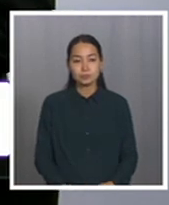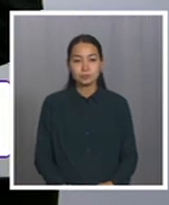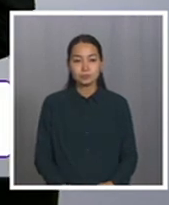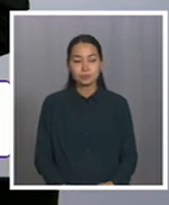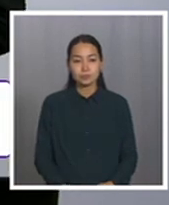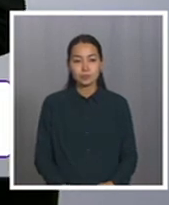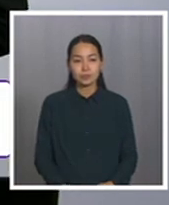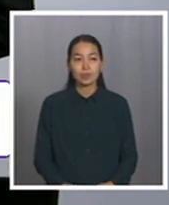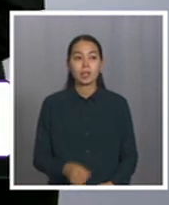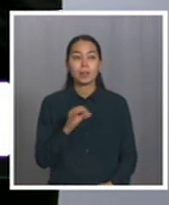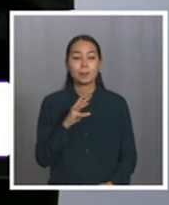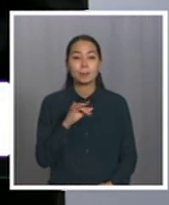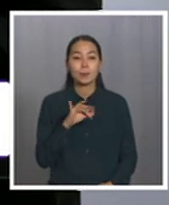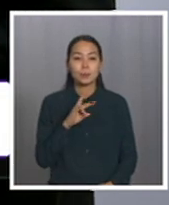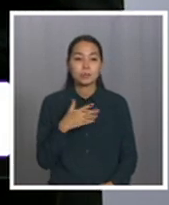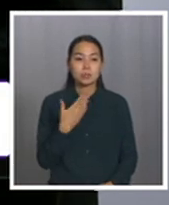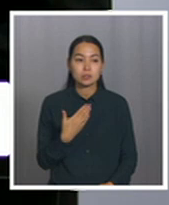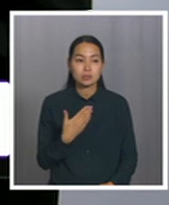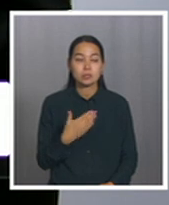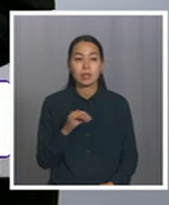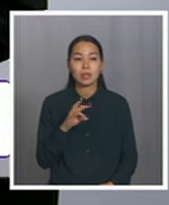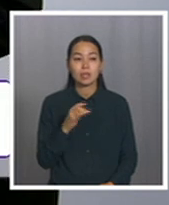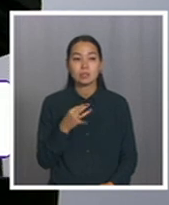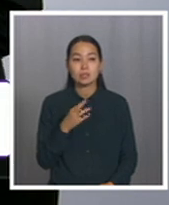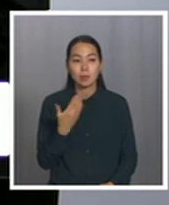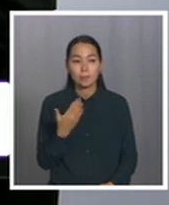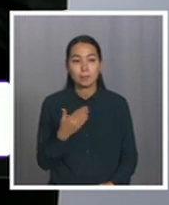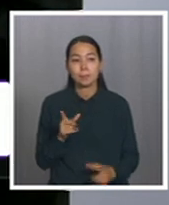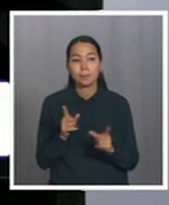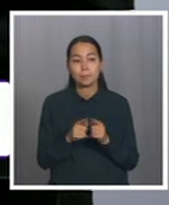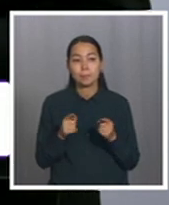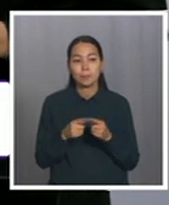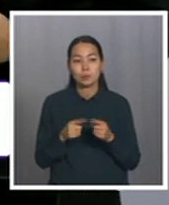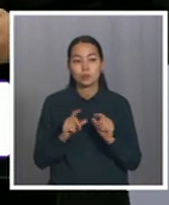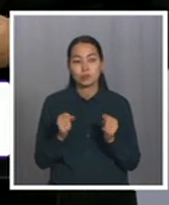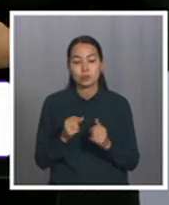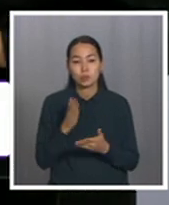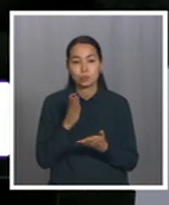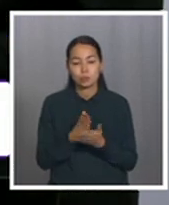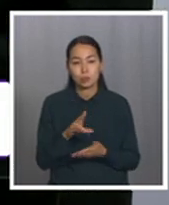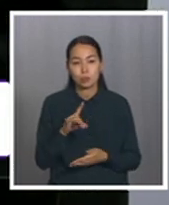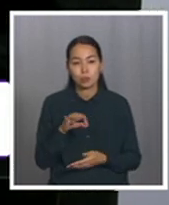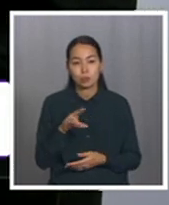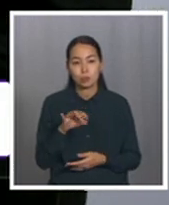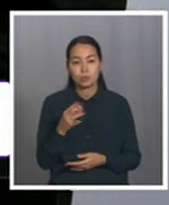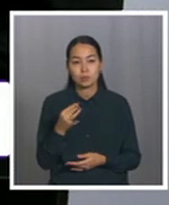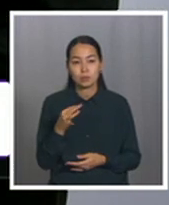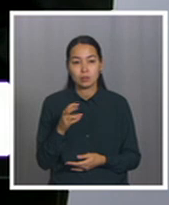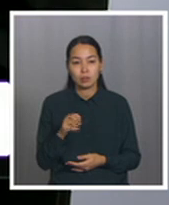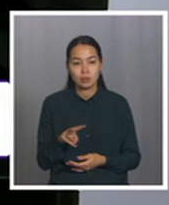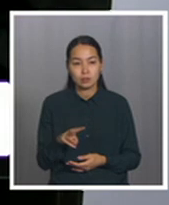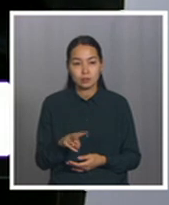Яғни импульс моменті инерция моментіне және бұрыштық жылдамдыққа тура пропорционал шама.